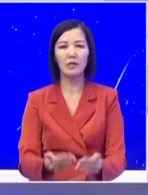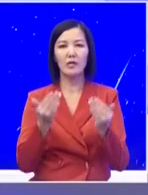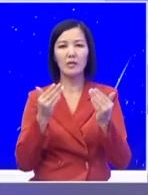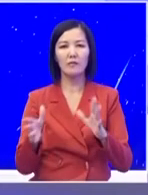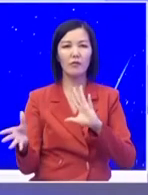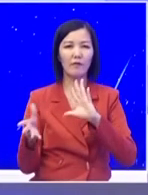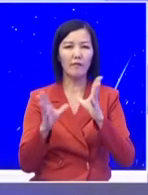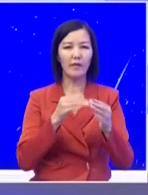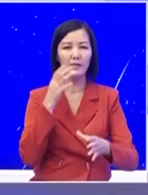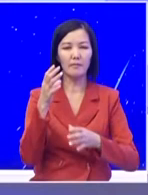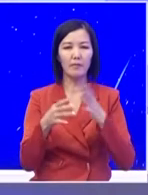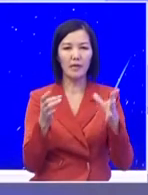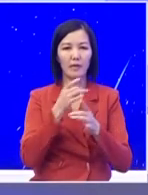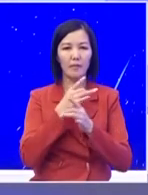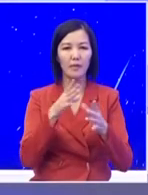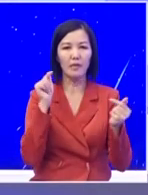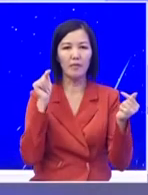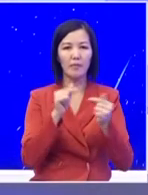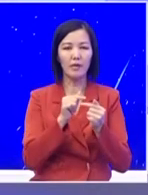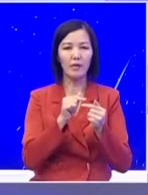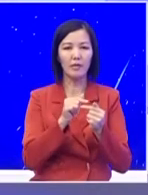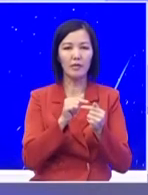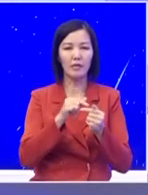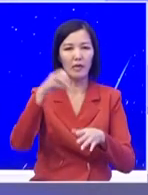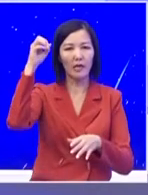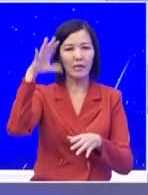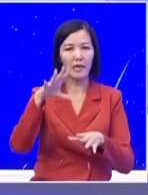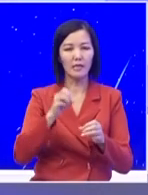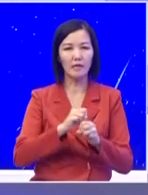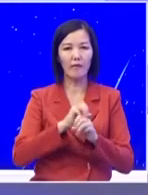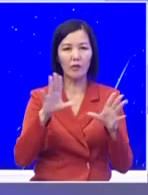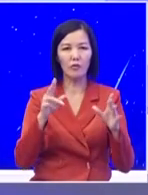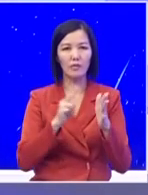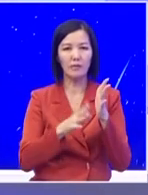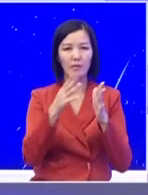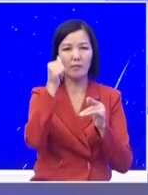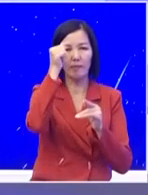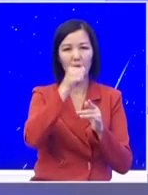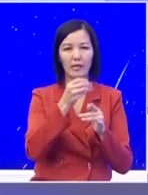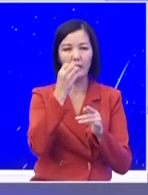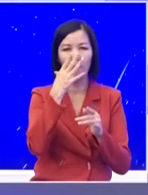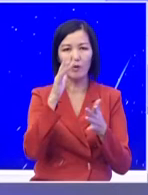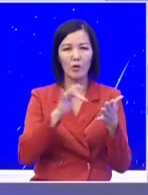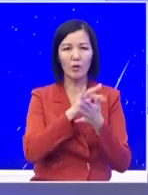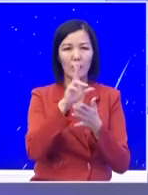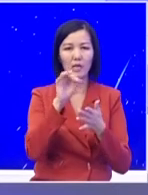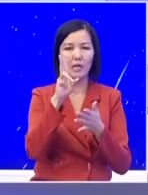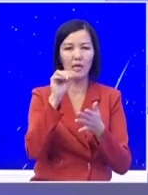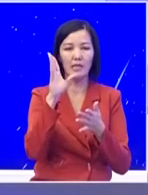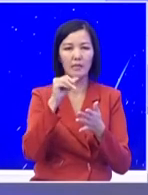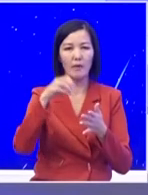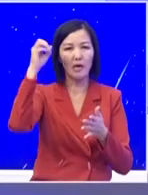Сегодня весь мир отмечает День борьбы против ядерного оружия. Ровно 75 лет назад японский город Хиросима подвергся